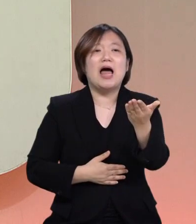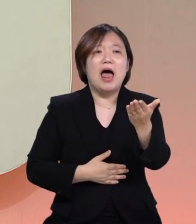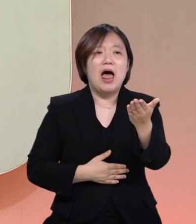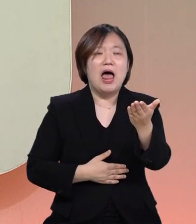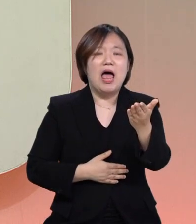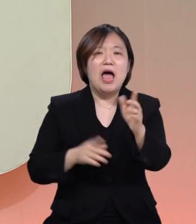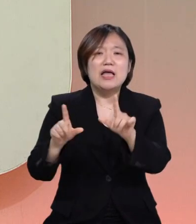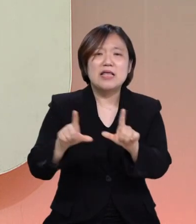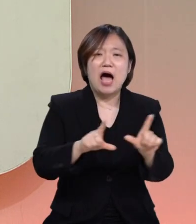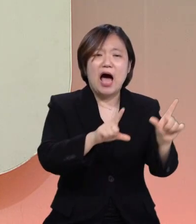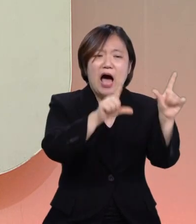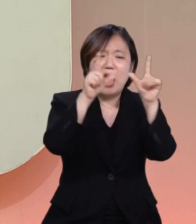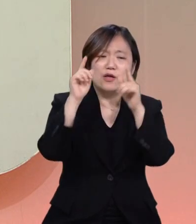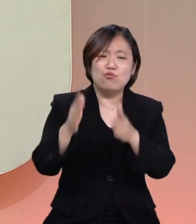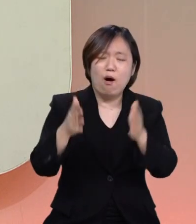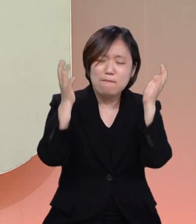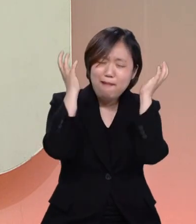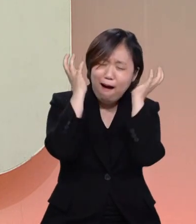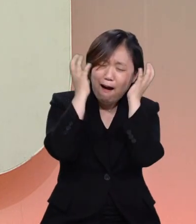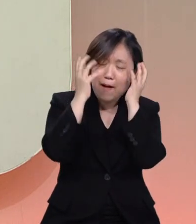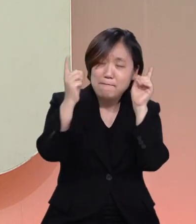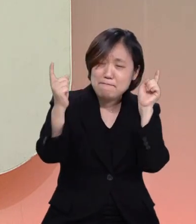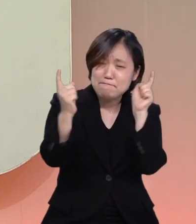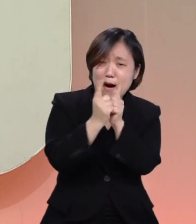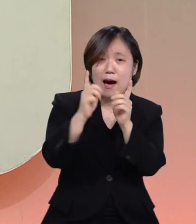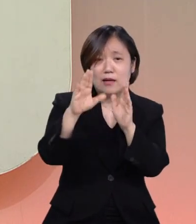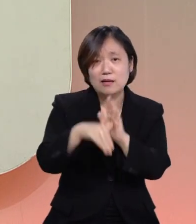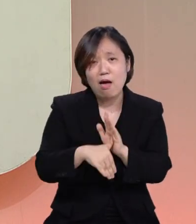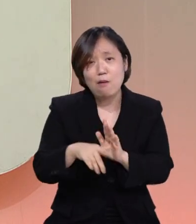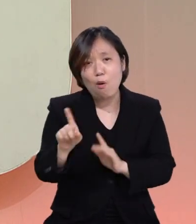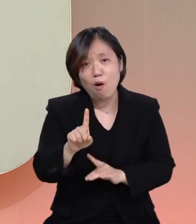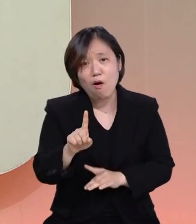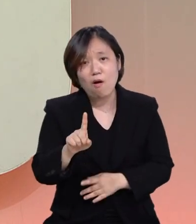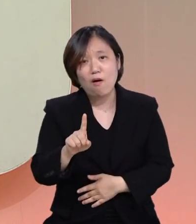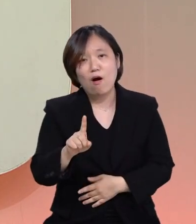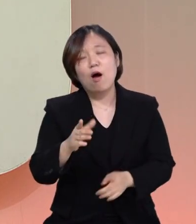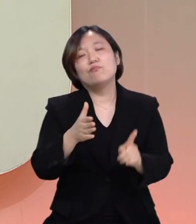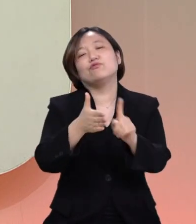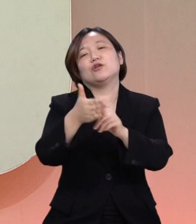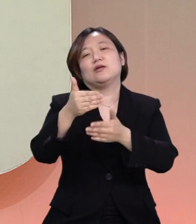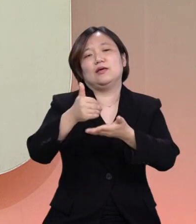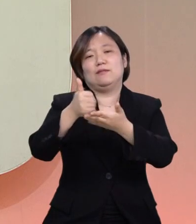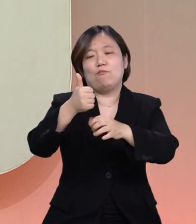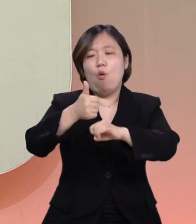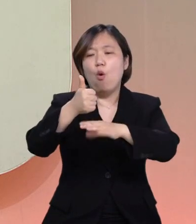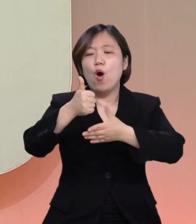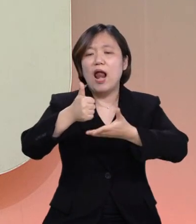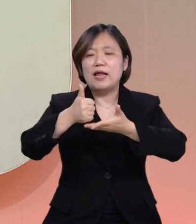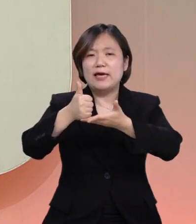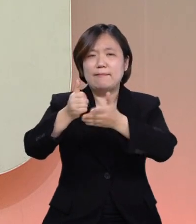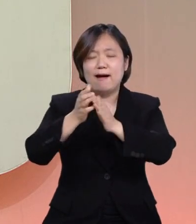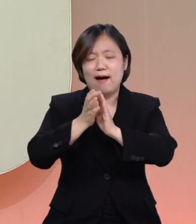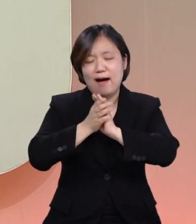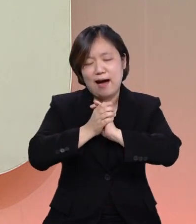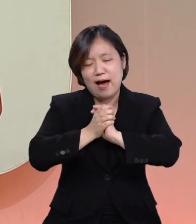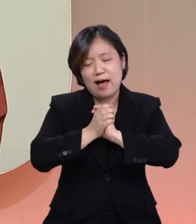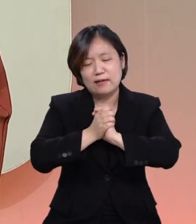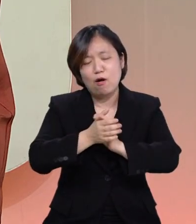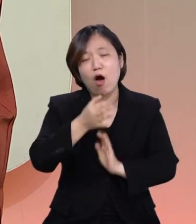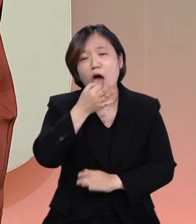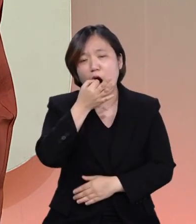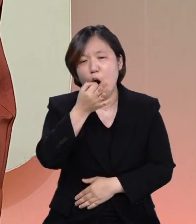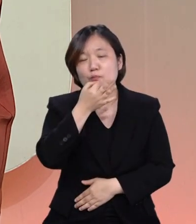삶의 괴로움에 닥쳐올 때 마땅히 불보살님을 간절하게 염하라 불보살님을